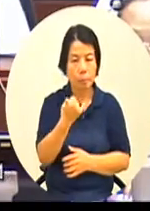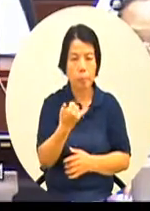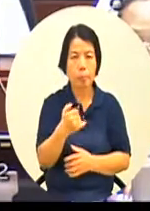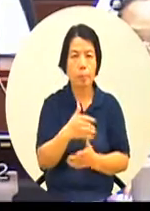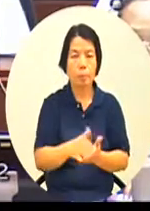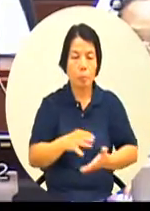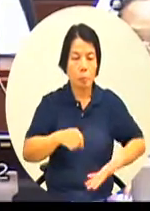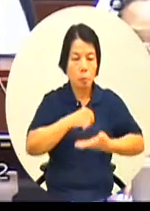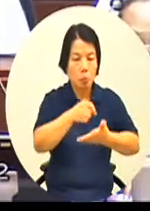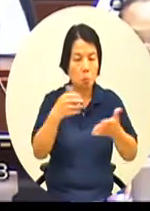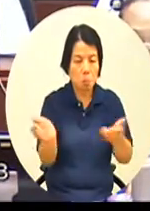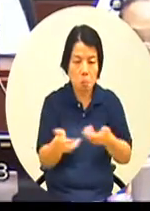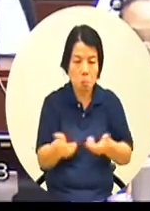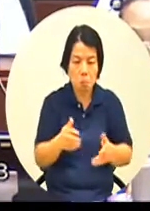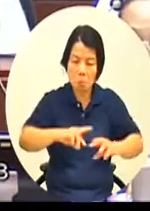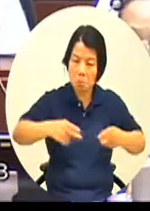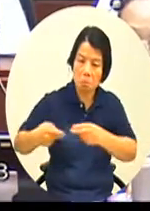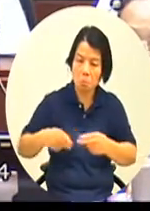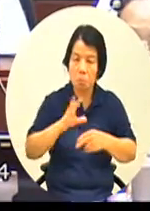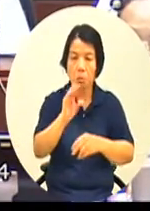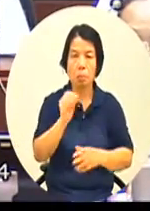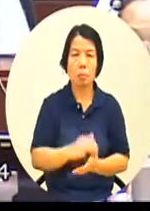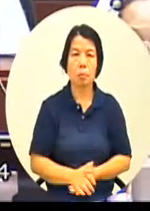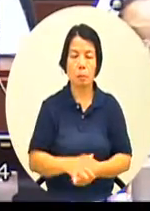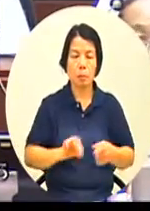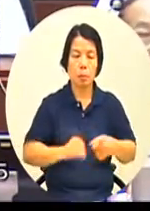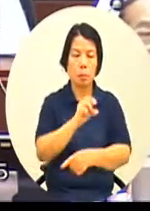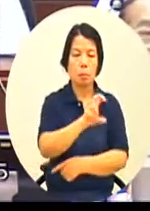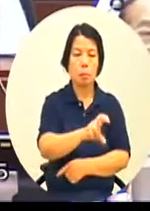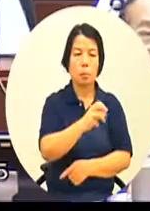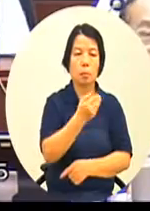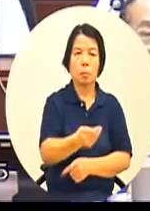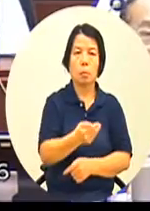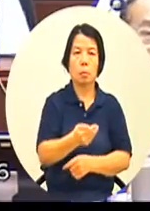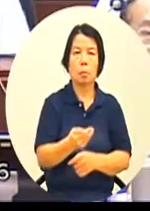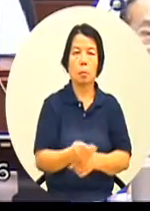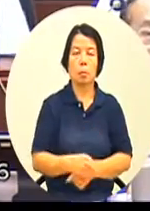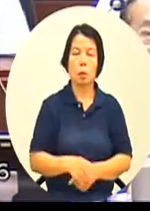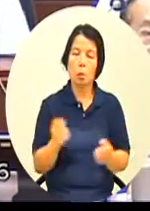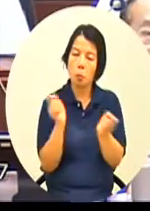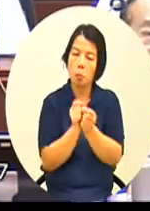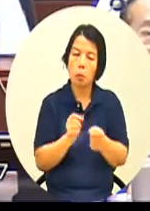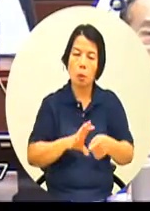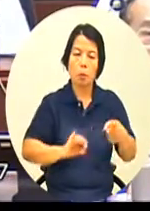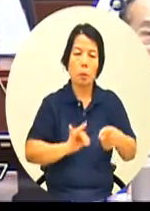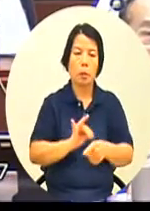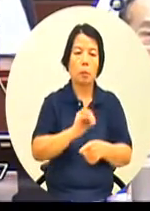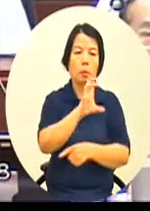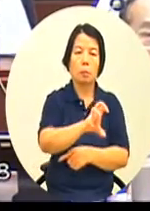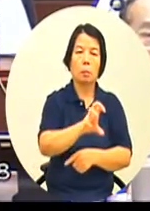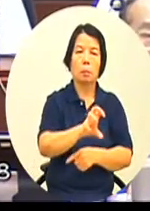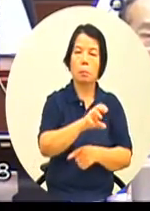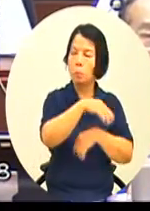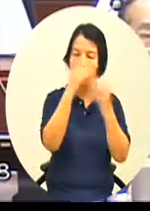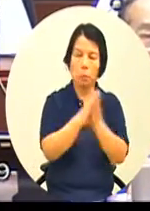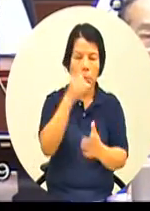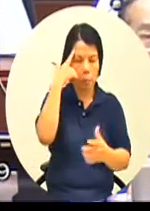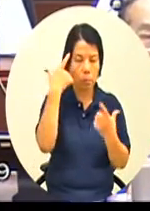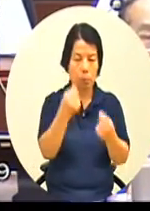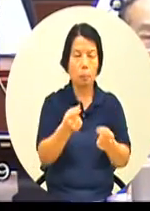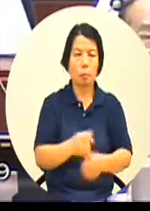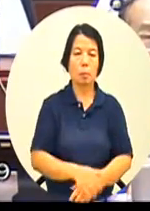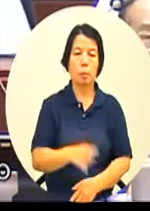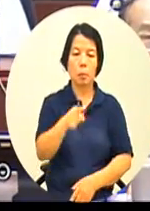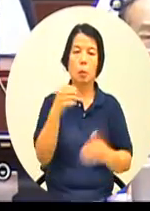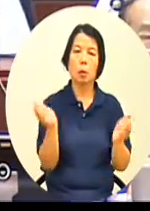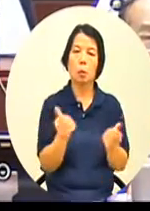个重建啊改建， 是 结果有79点几，差不多 80% 的人是赞成的。 刘主委，请问你的问